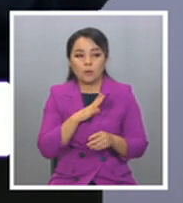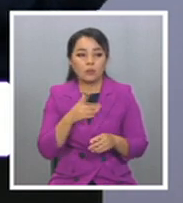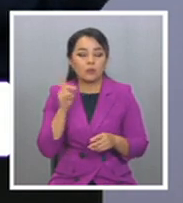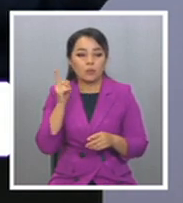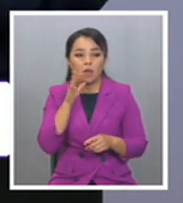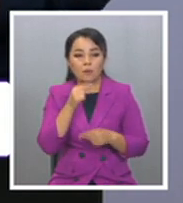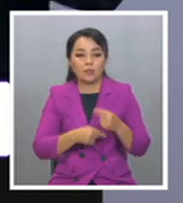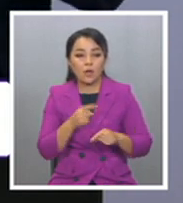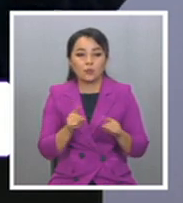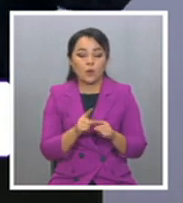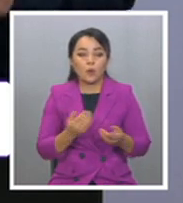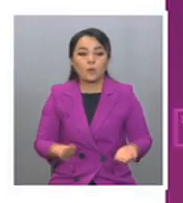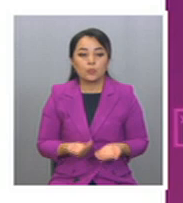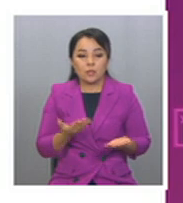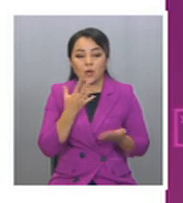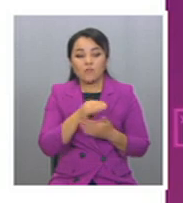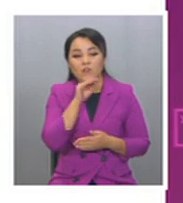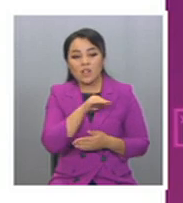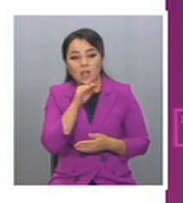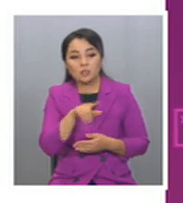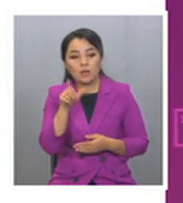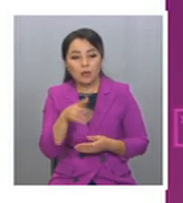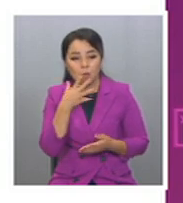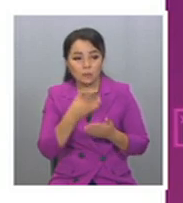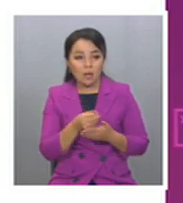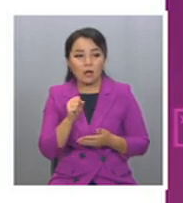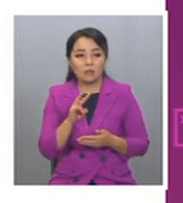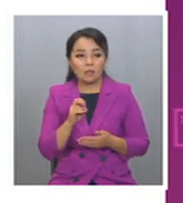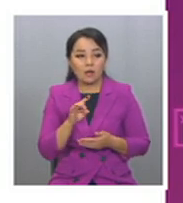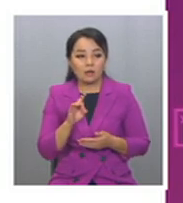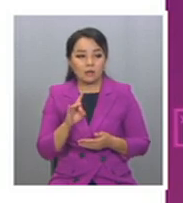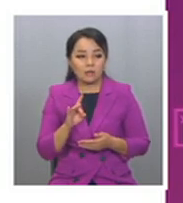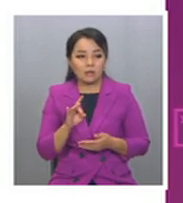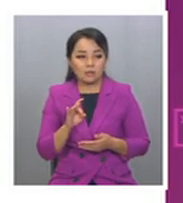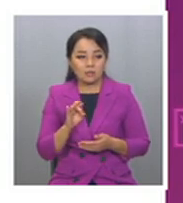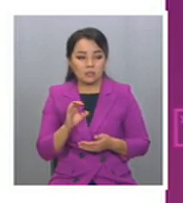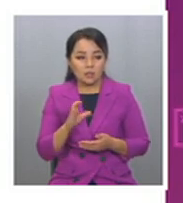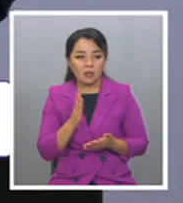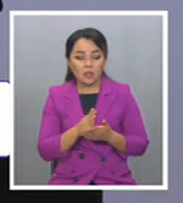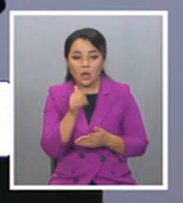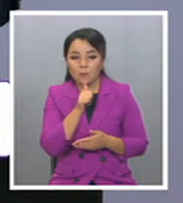өмір сүрген ойшылымыз, әрі философымыз Анарыс қатты сынап көрсеткен болады.